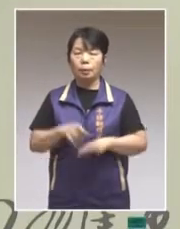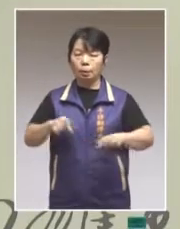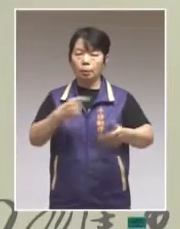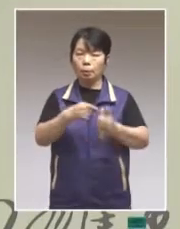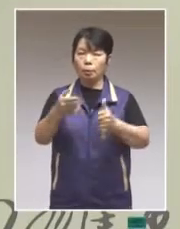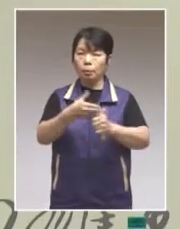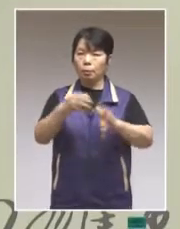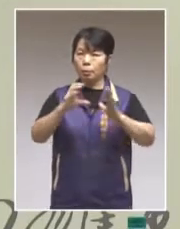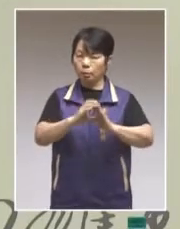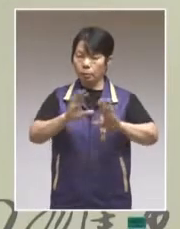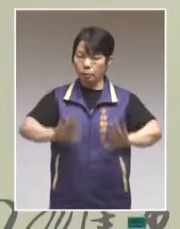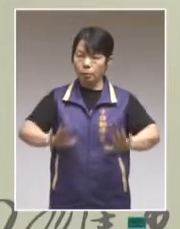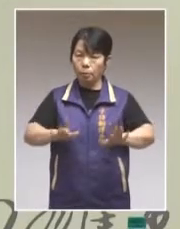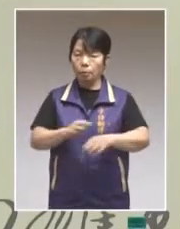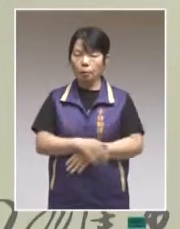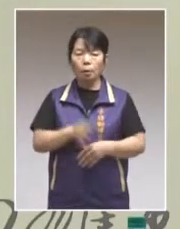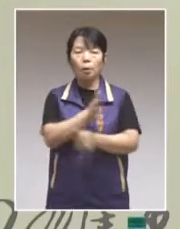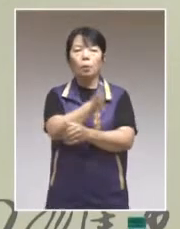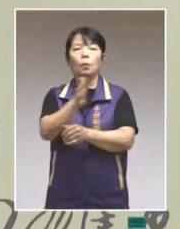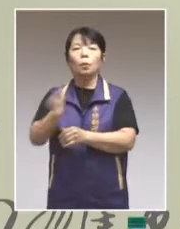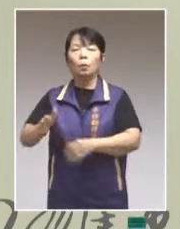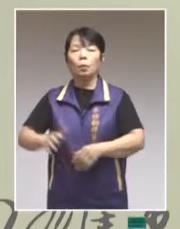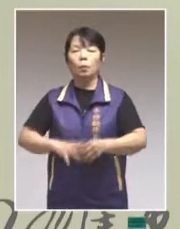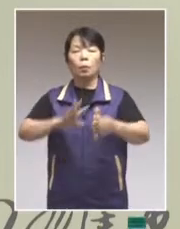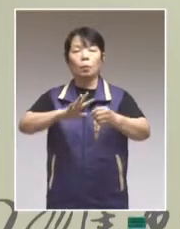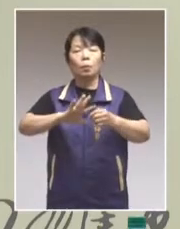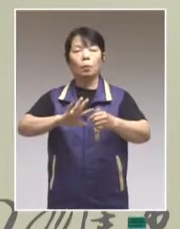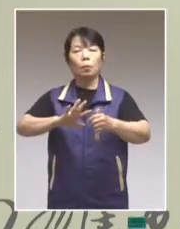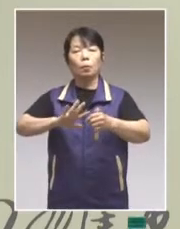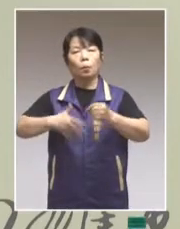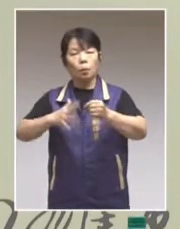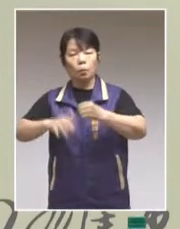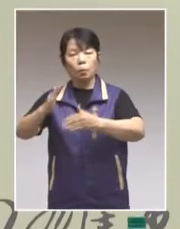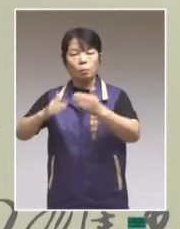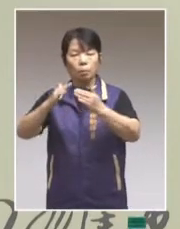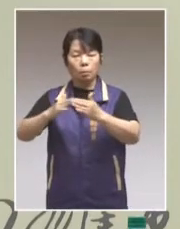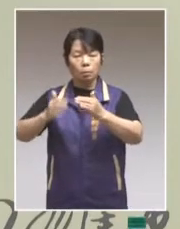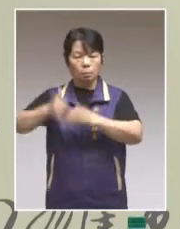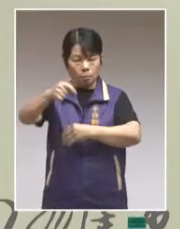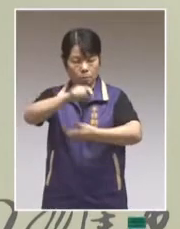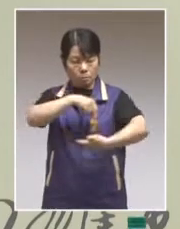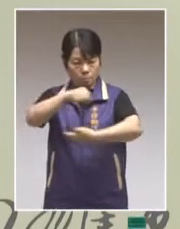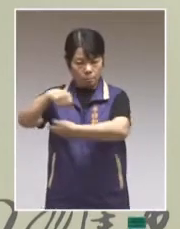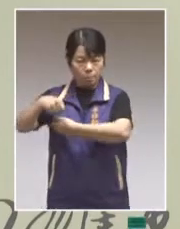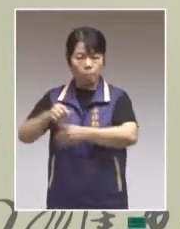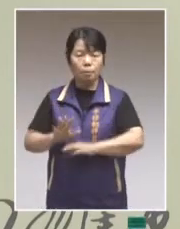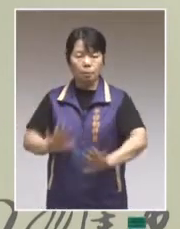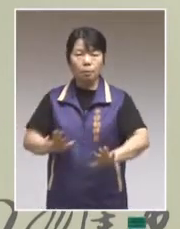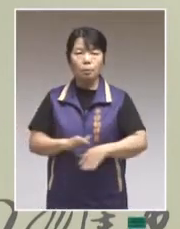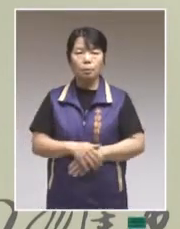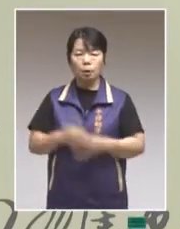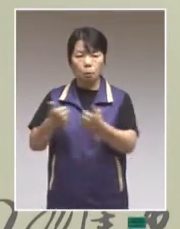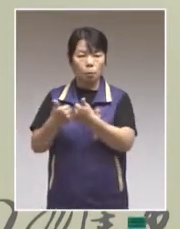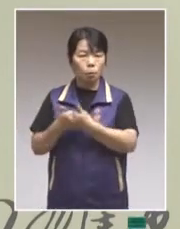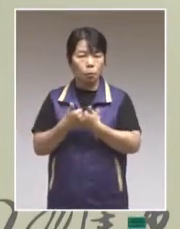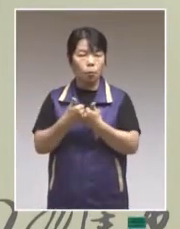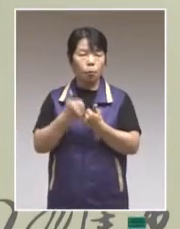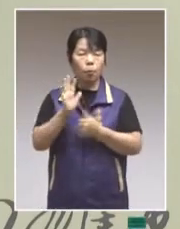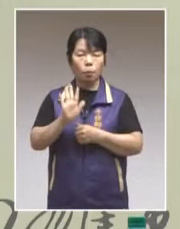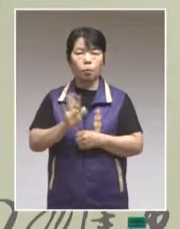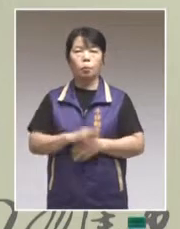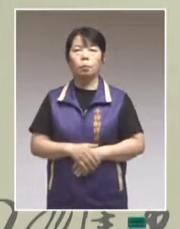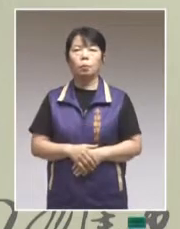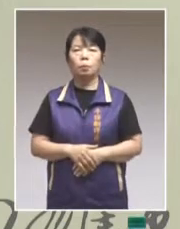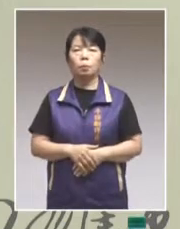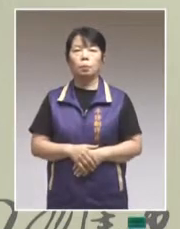育局现在正在征询各国中校长的意见，现在他们在进行这